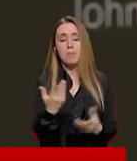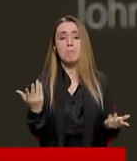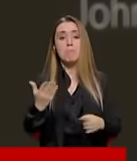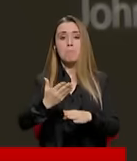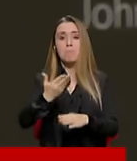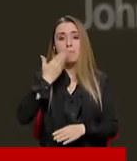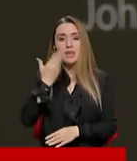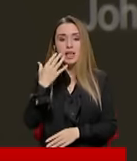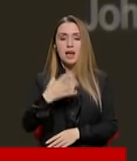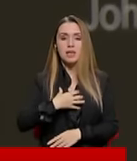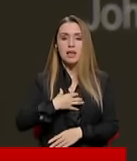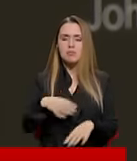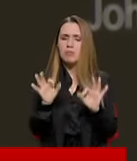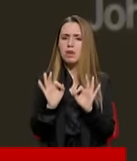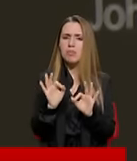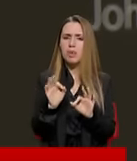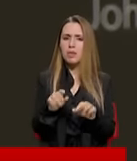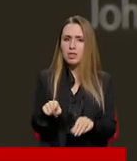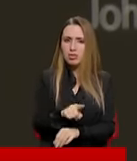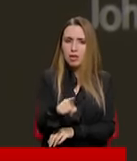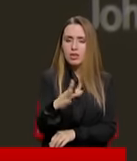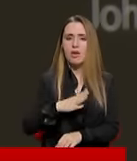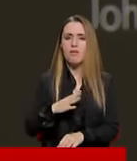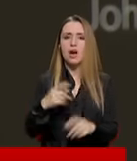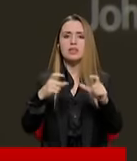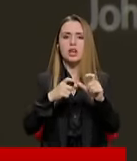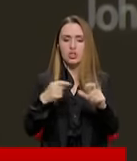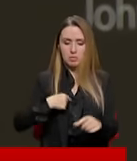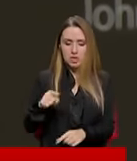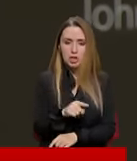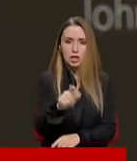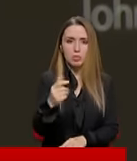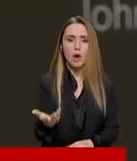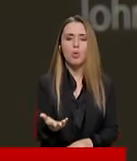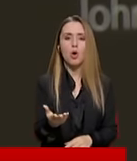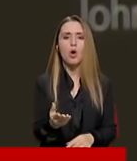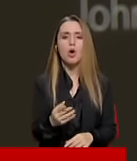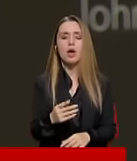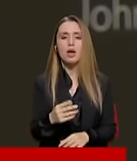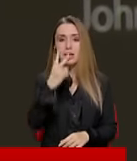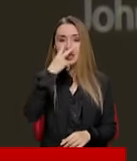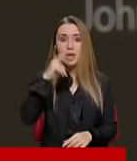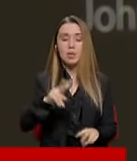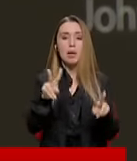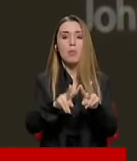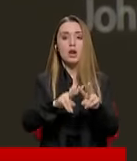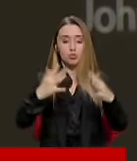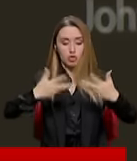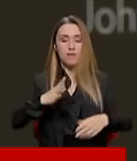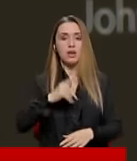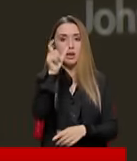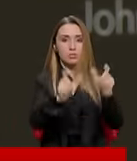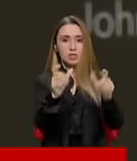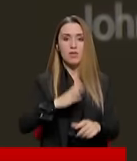Eee kendimiz sürekli denetleniyor sayıştayı denetliyor Yeminli Mali Müşavirler imiz var